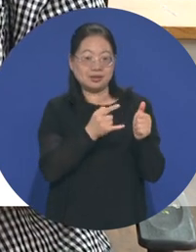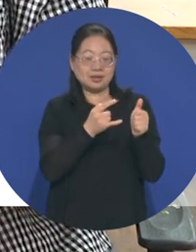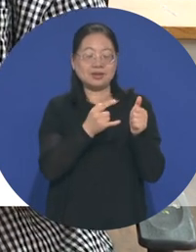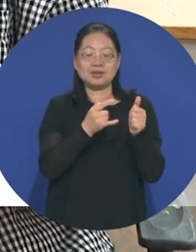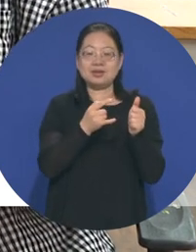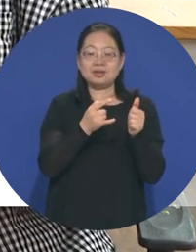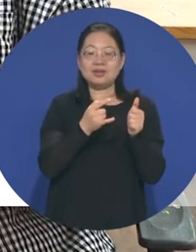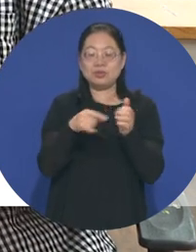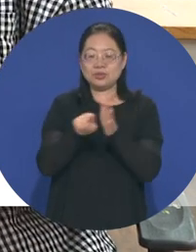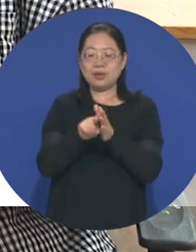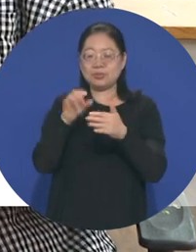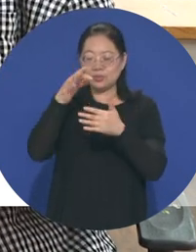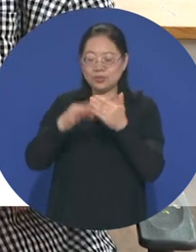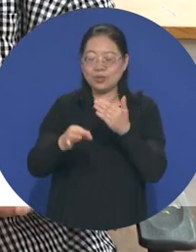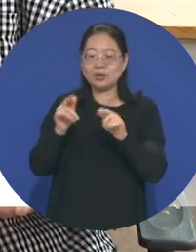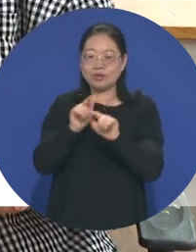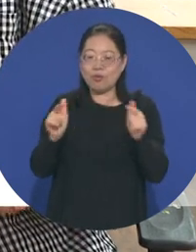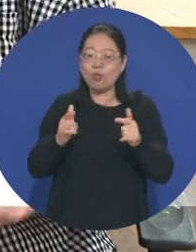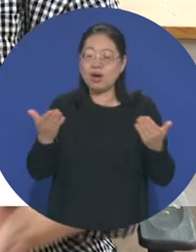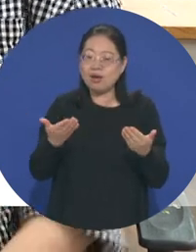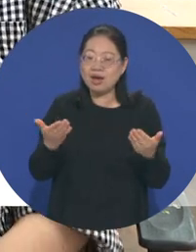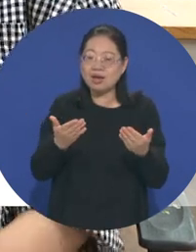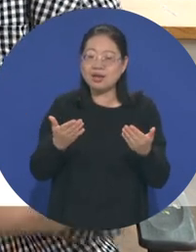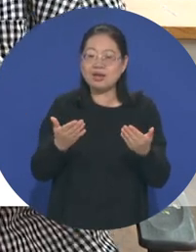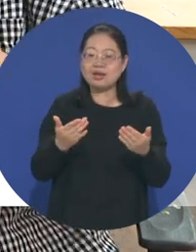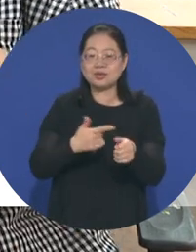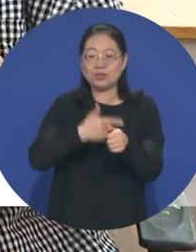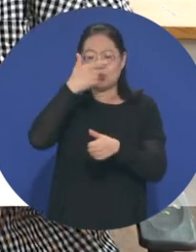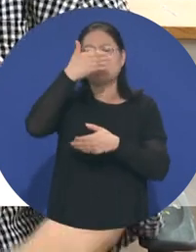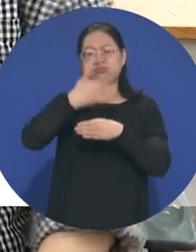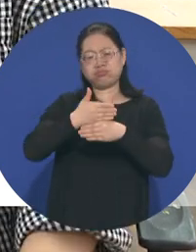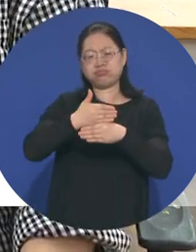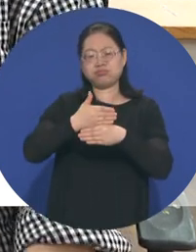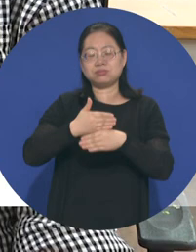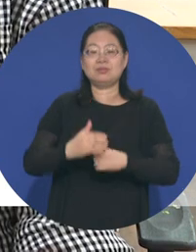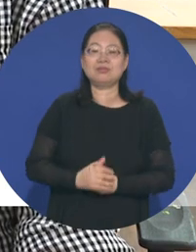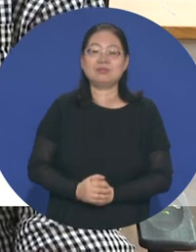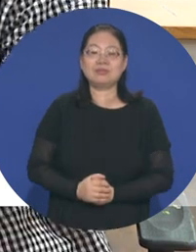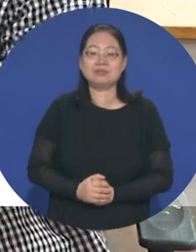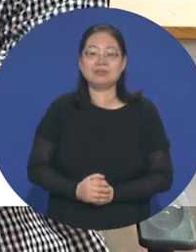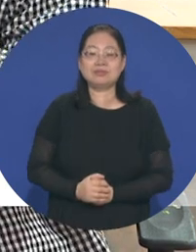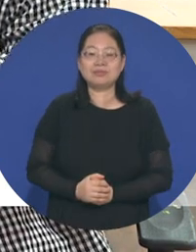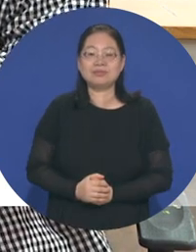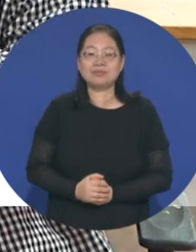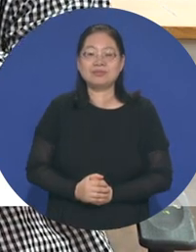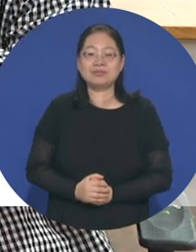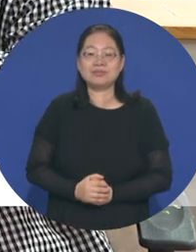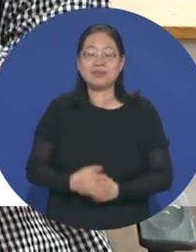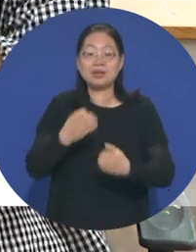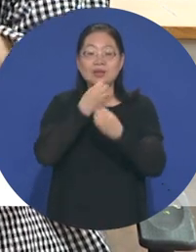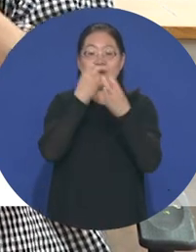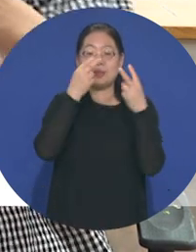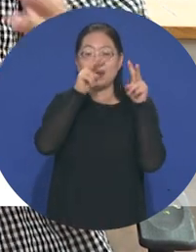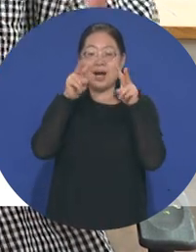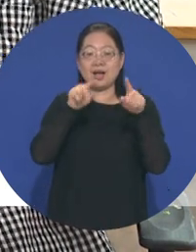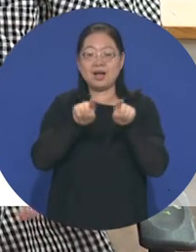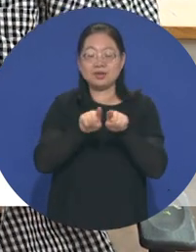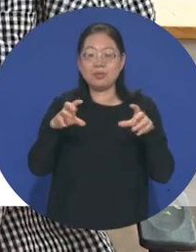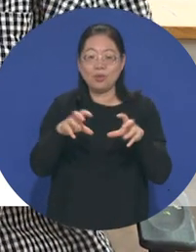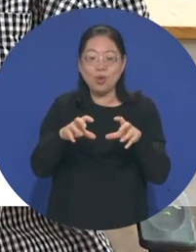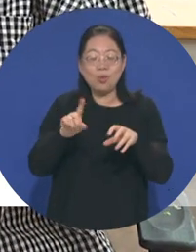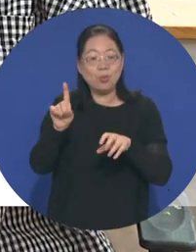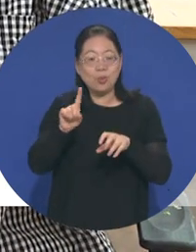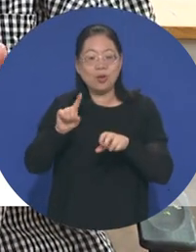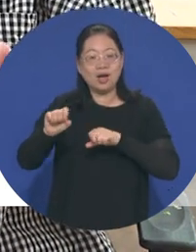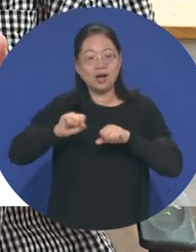위한 프로그램이나 여러 가지 일들이 6시분 종료였어요. 별을 바라보면서 함께 모여서 뭔가를